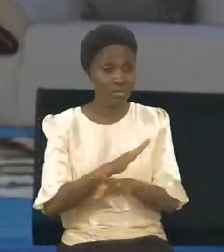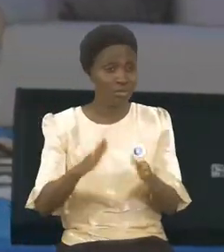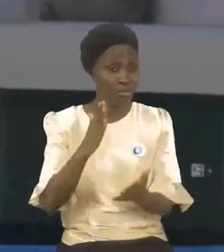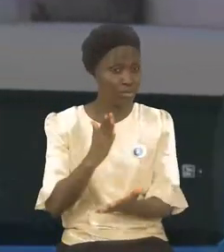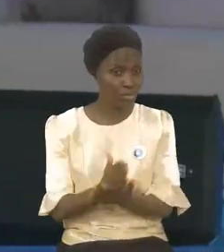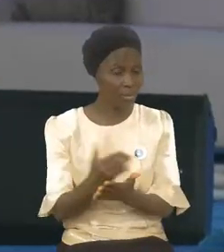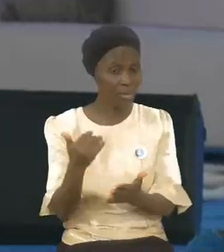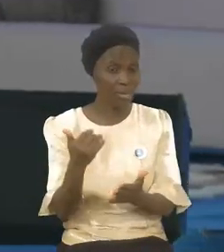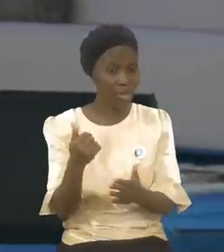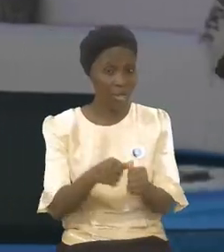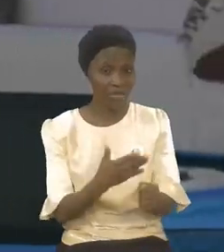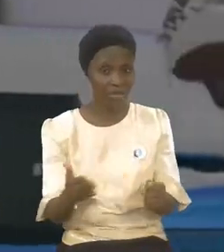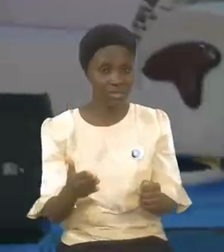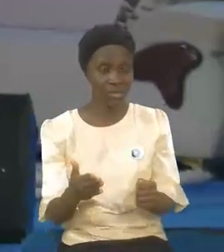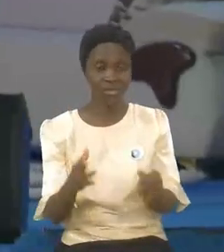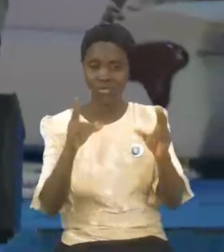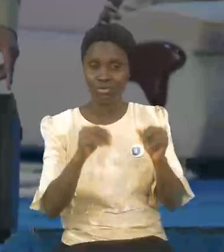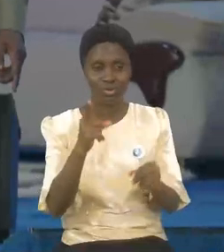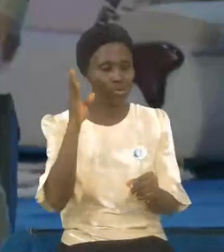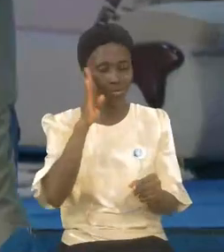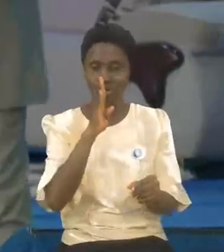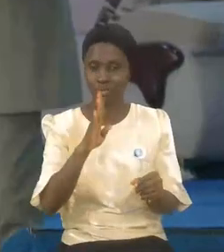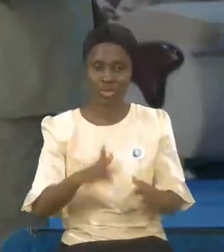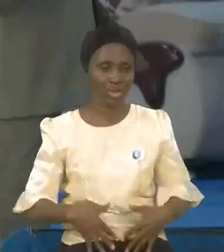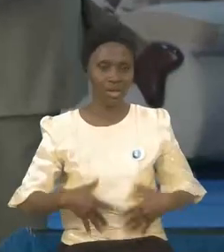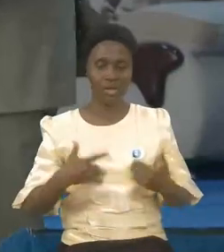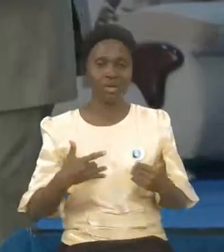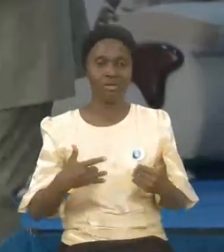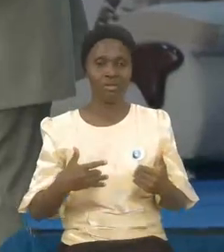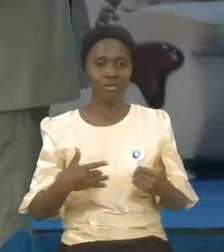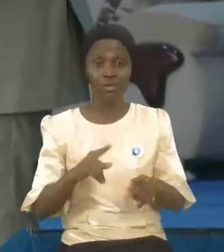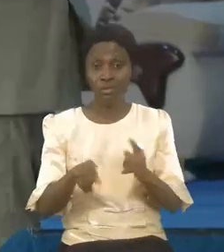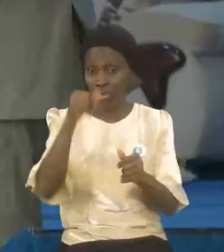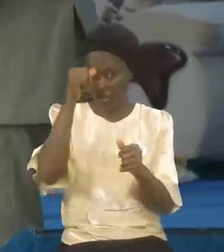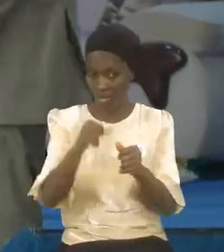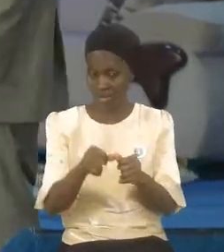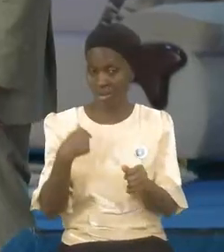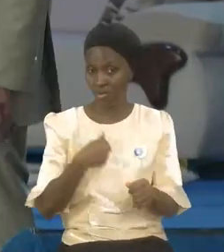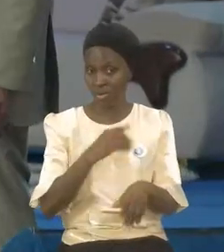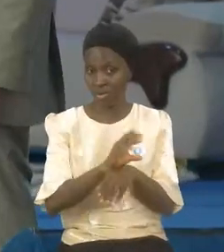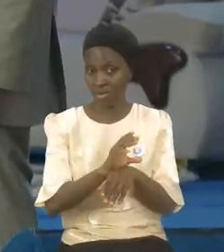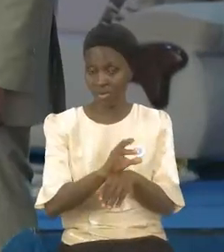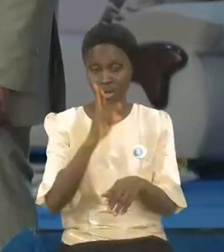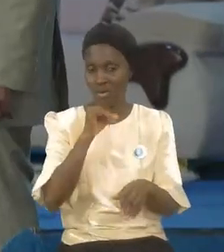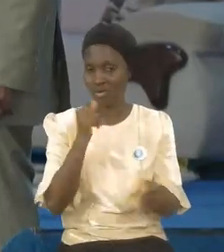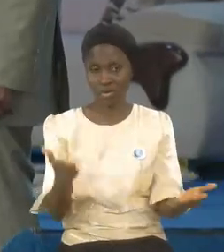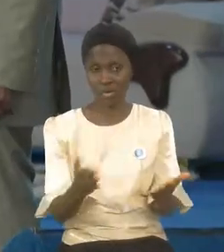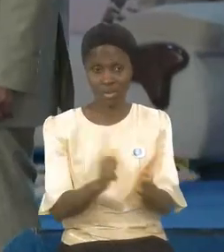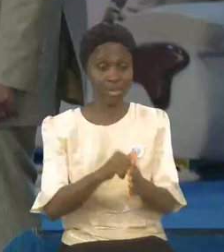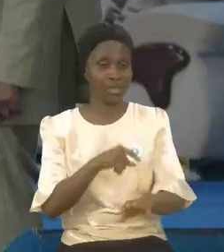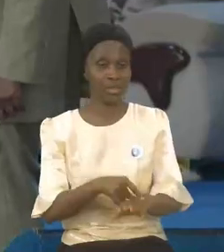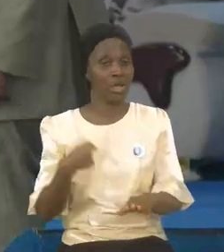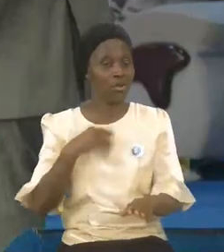de grande tribulation. Et si le Seigneur n'abrège pas les choses, personne ne survivra à